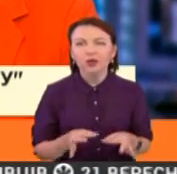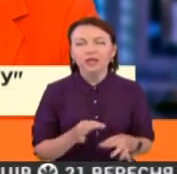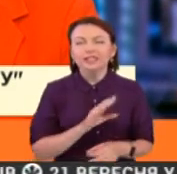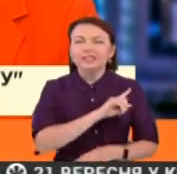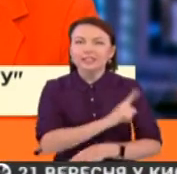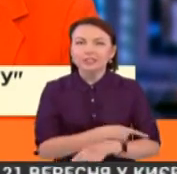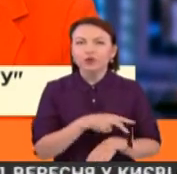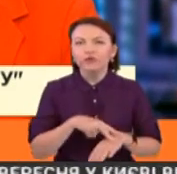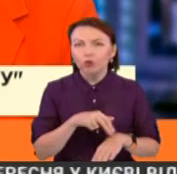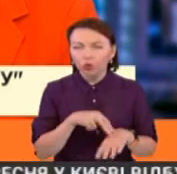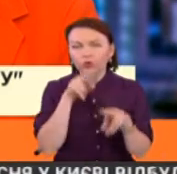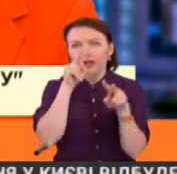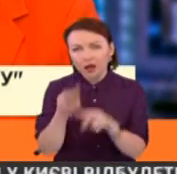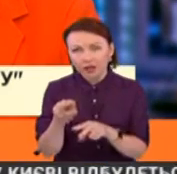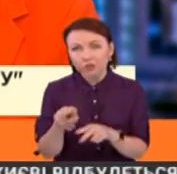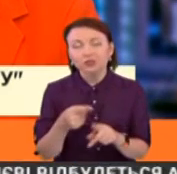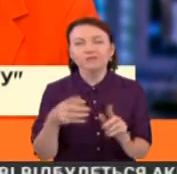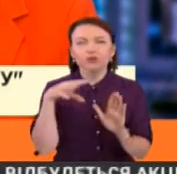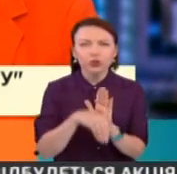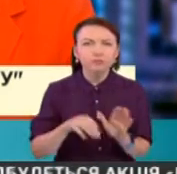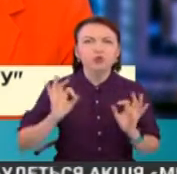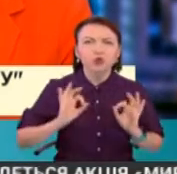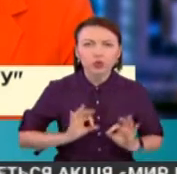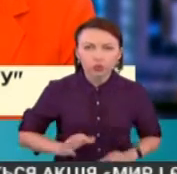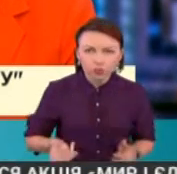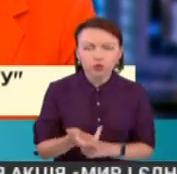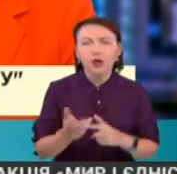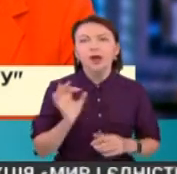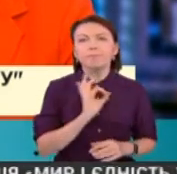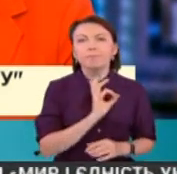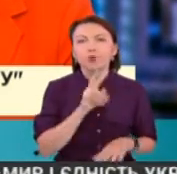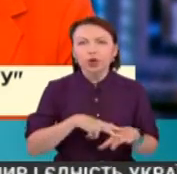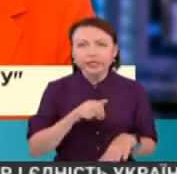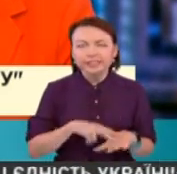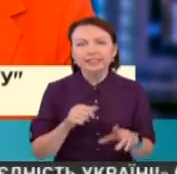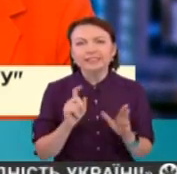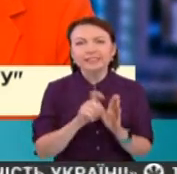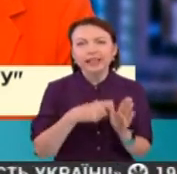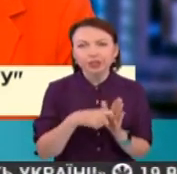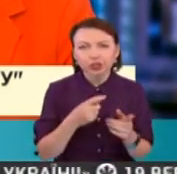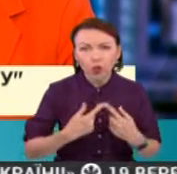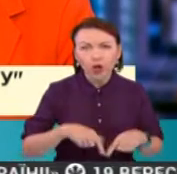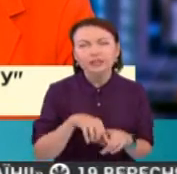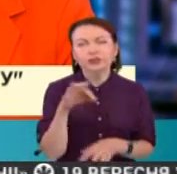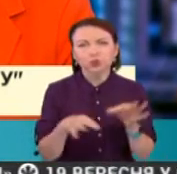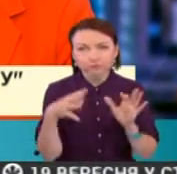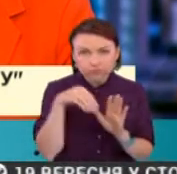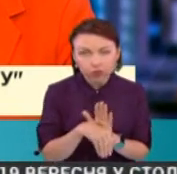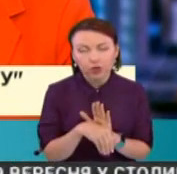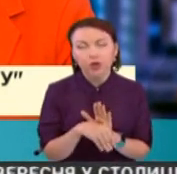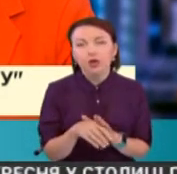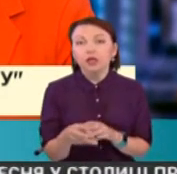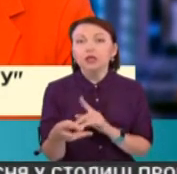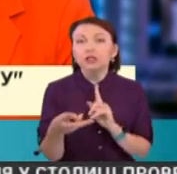силового, скажімо так, нагляду. Бо тут і прокуратура, і поліція, і слідчі органи, і суди. І третє –